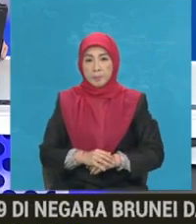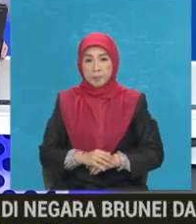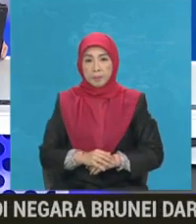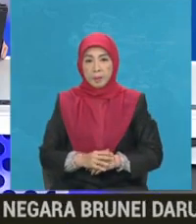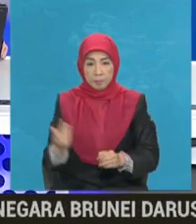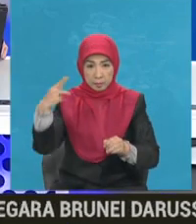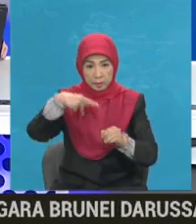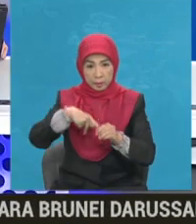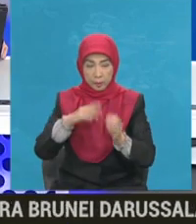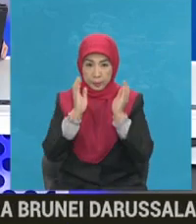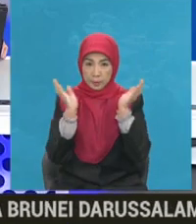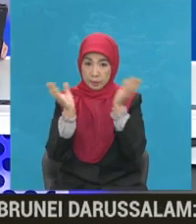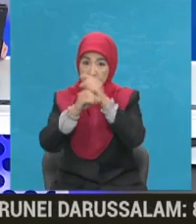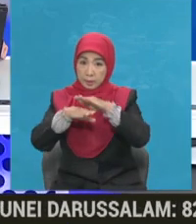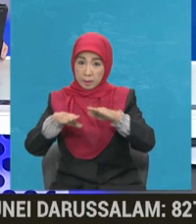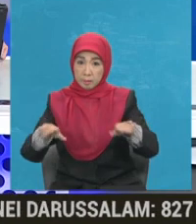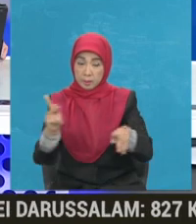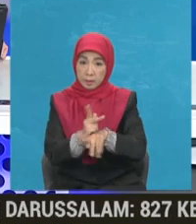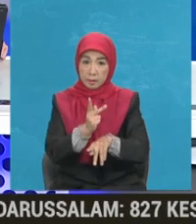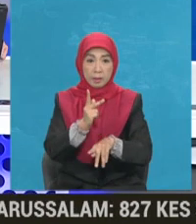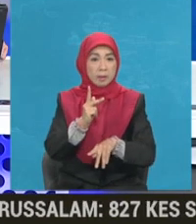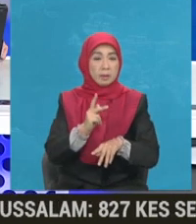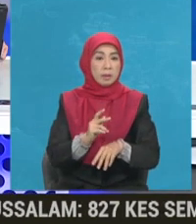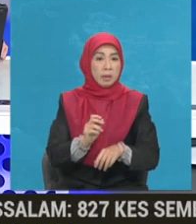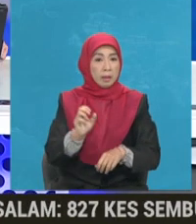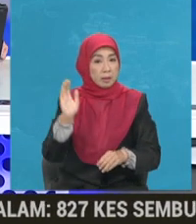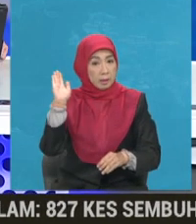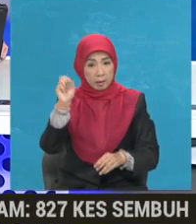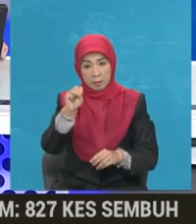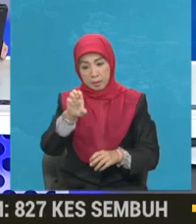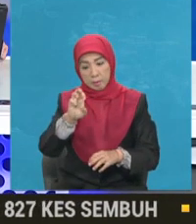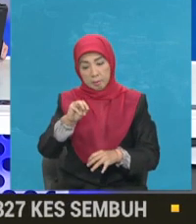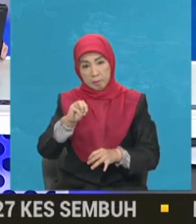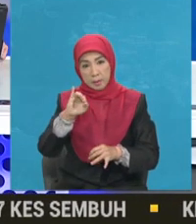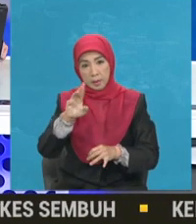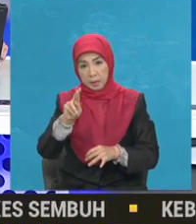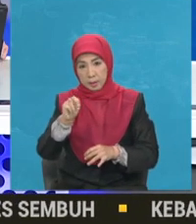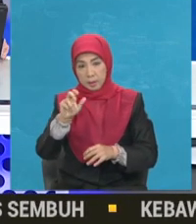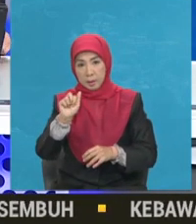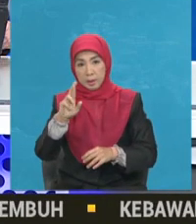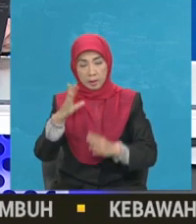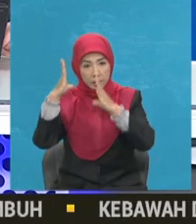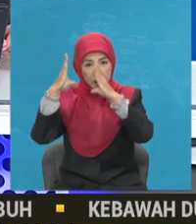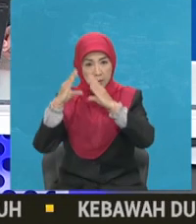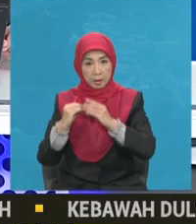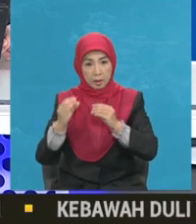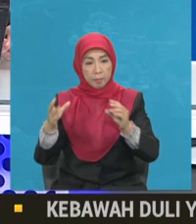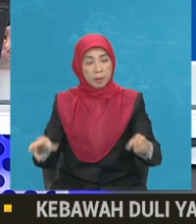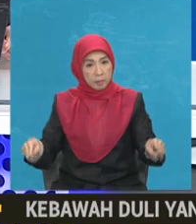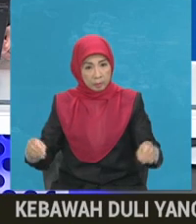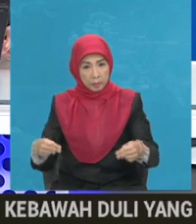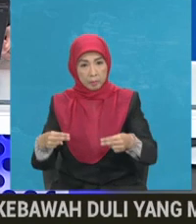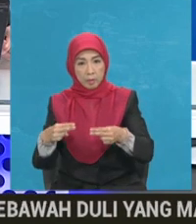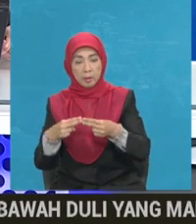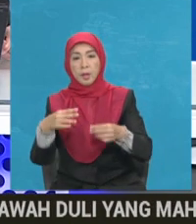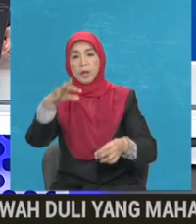Hai penyertaan negara Brunei Darussalam kesembilan ulama Aceh Tenggara 2022 di hasrat akan dapat menjalin rangkaian yang